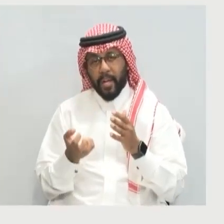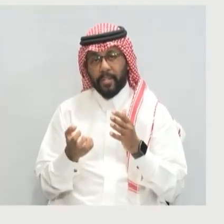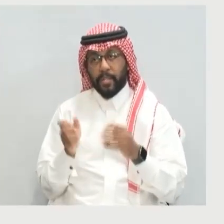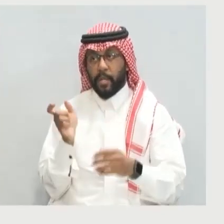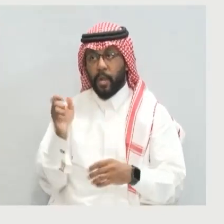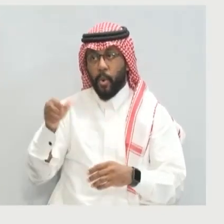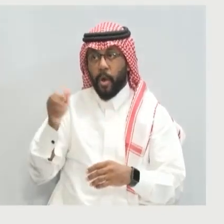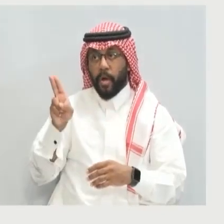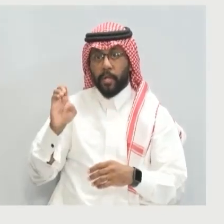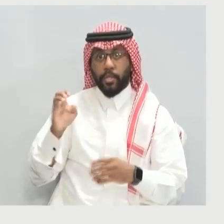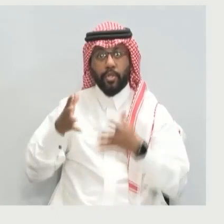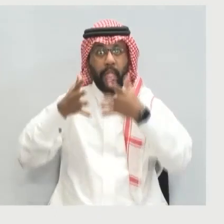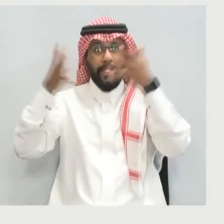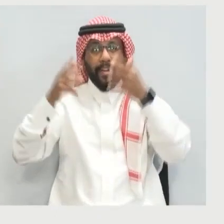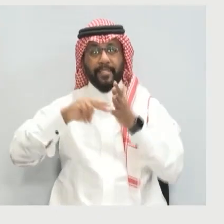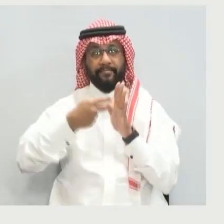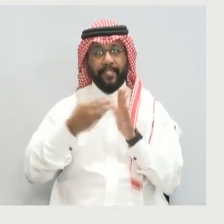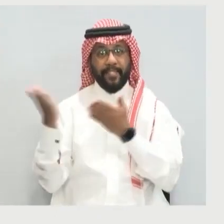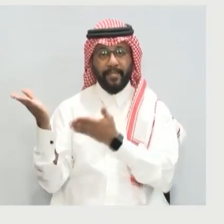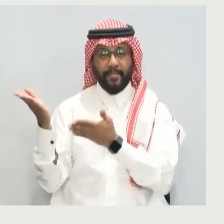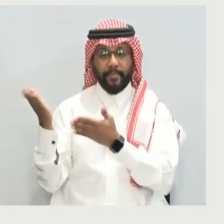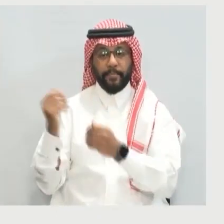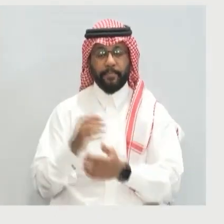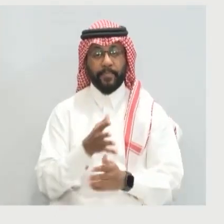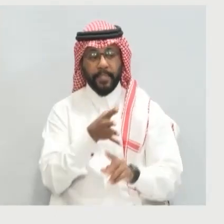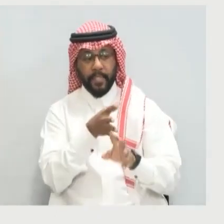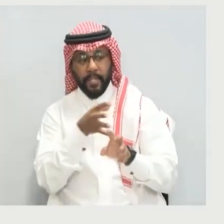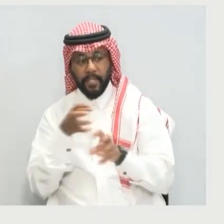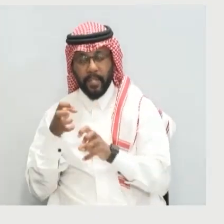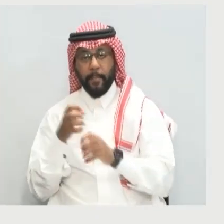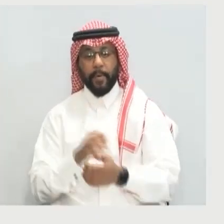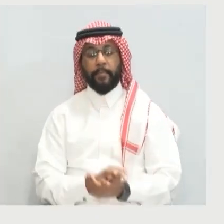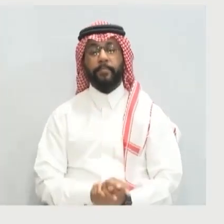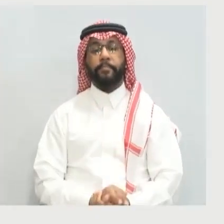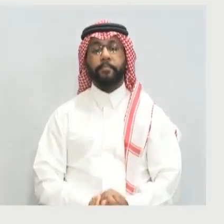طاقه النواتج بالتالي سيعطيني تفاعل ماص ل